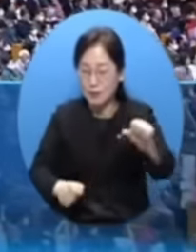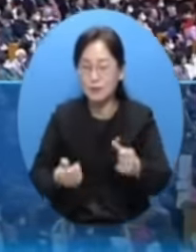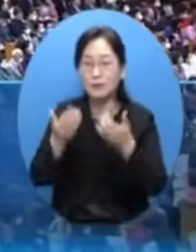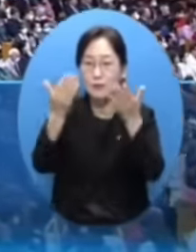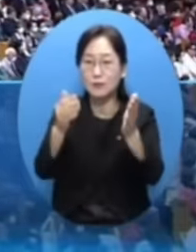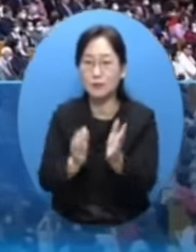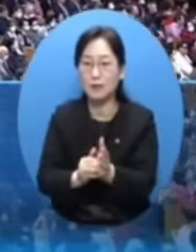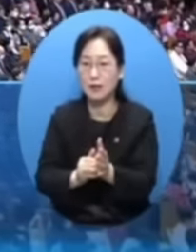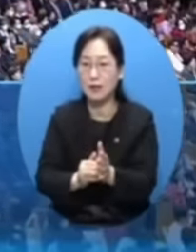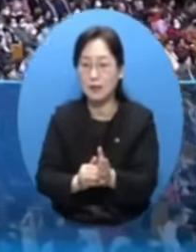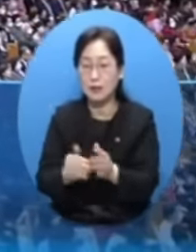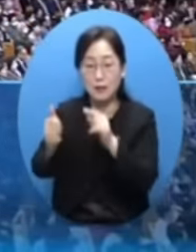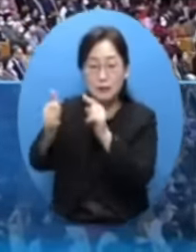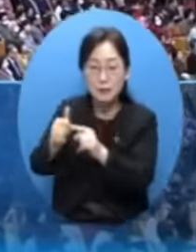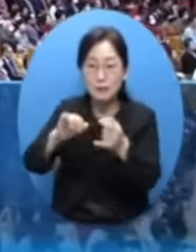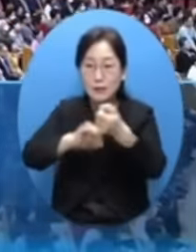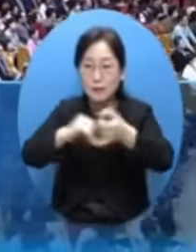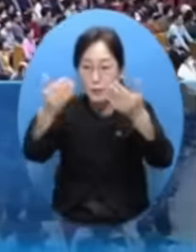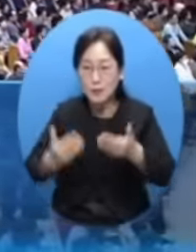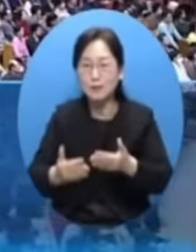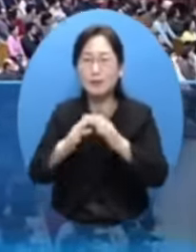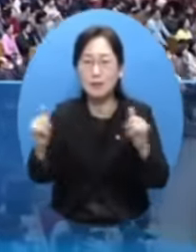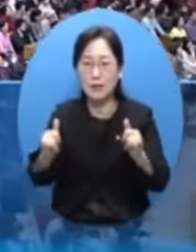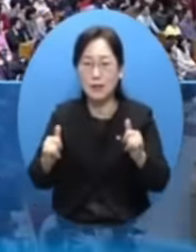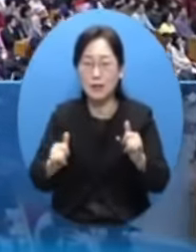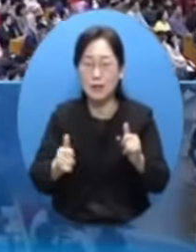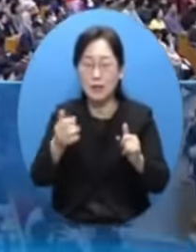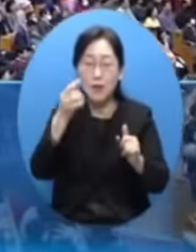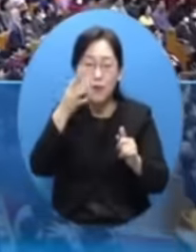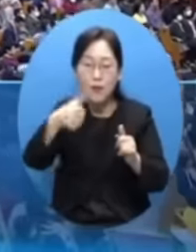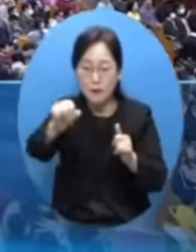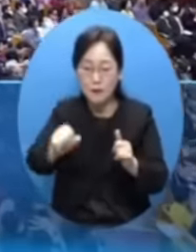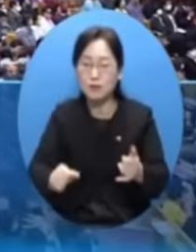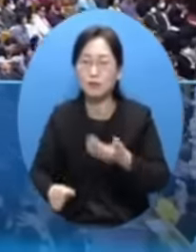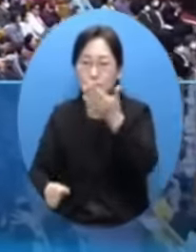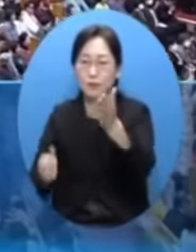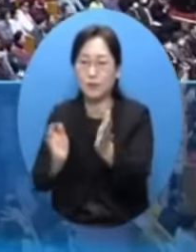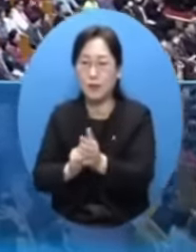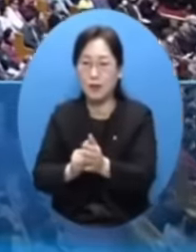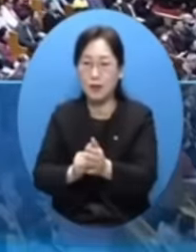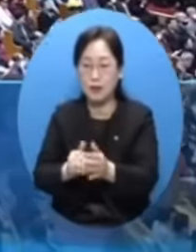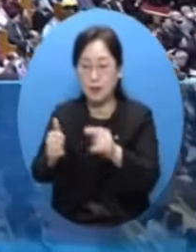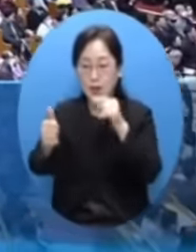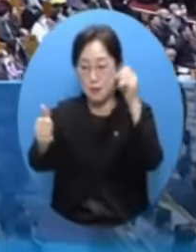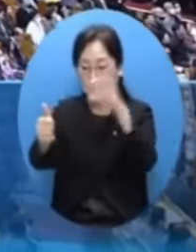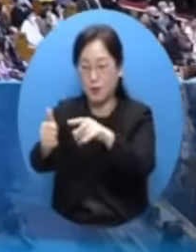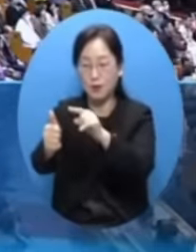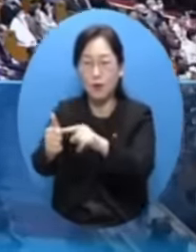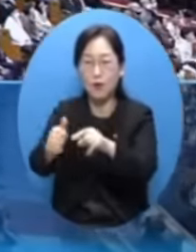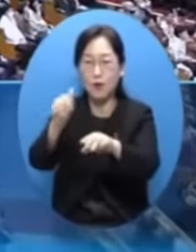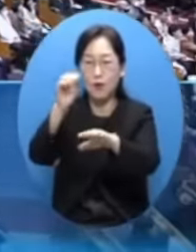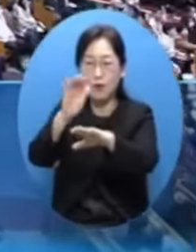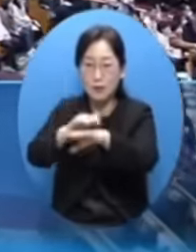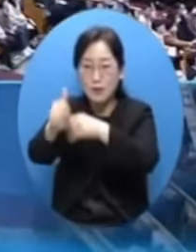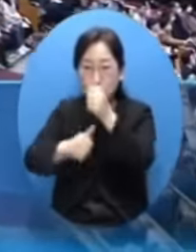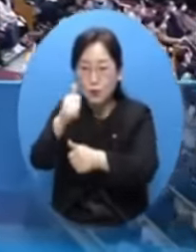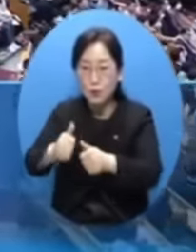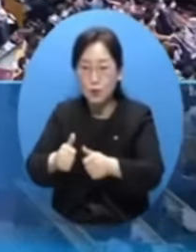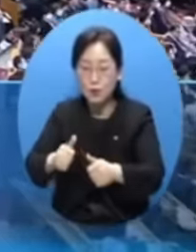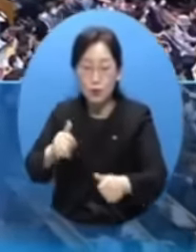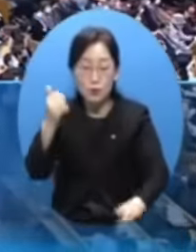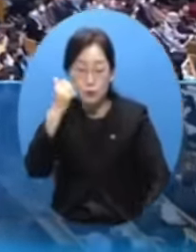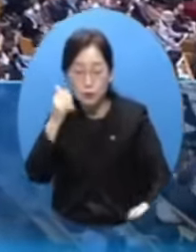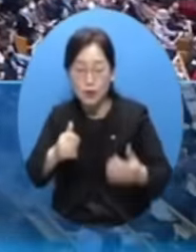드렸으니 그는 약속을 받은 자로 돼 그 외아들을 드렸느니라. 그에게 이미 말씀하시기를 내 자손이라 칭할 자는 이삭으로